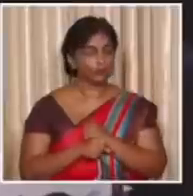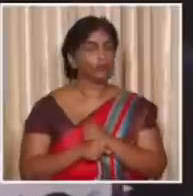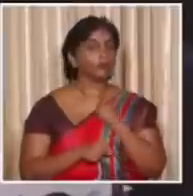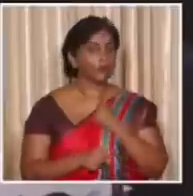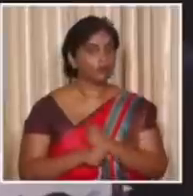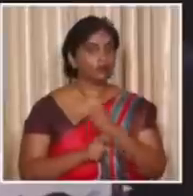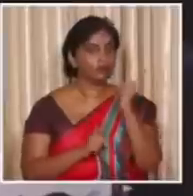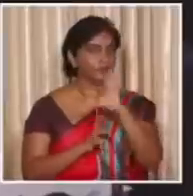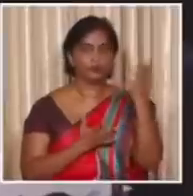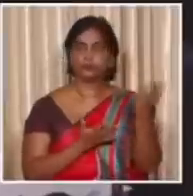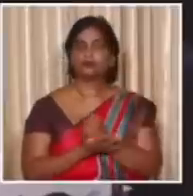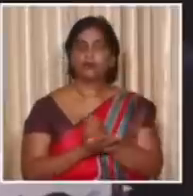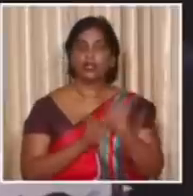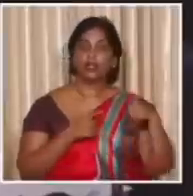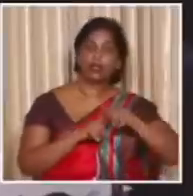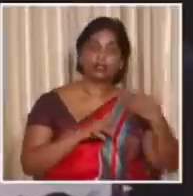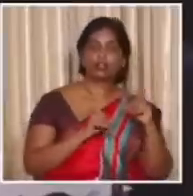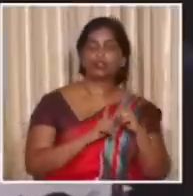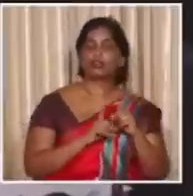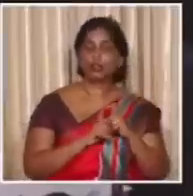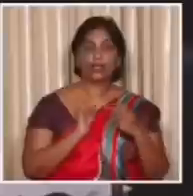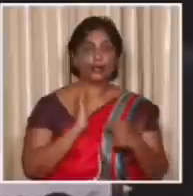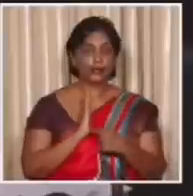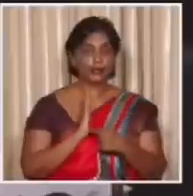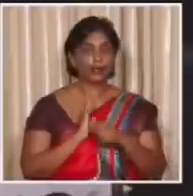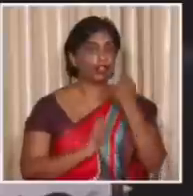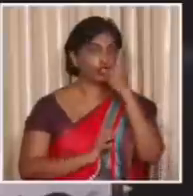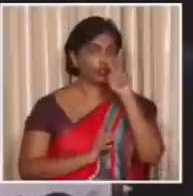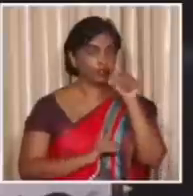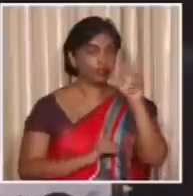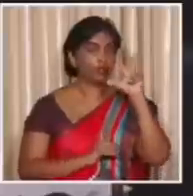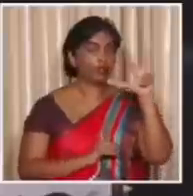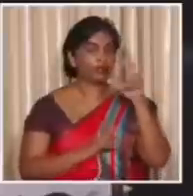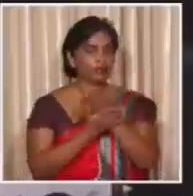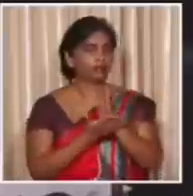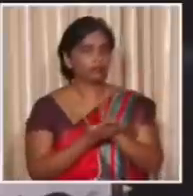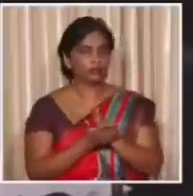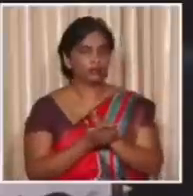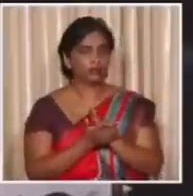රජයේ කෙලින්ම රන් තියෙන ණය අනිත් ඒවා ඩොලර් ණය එතන මේ ට්‍රිලියන 12.8 කොහොමද බෙදලා තියෙන්නේ